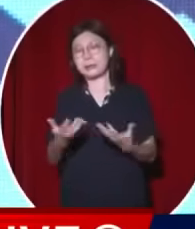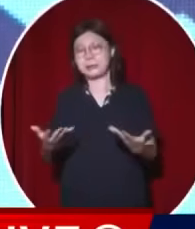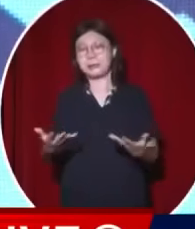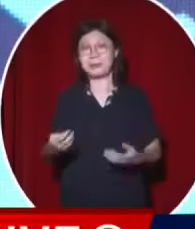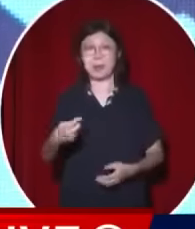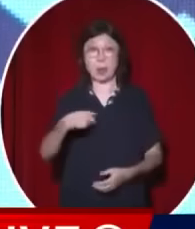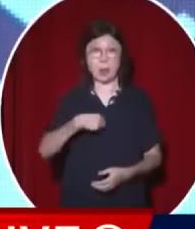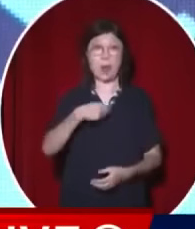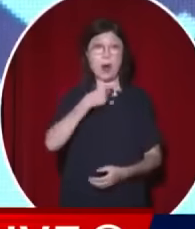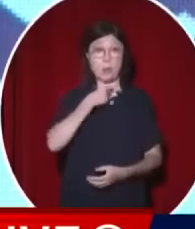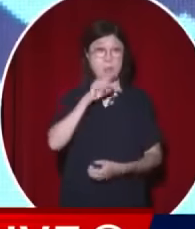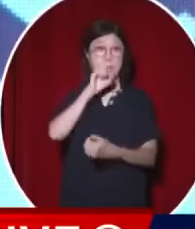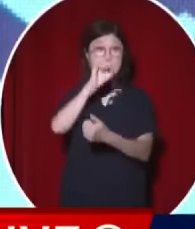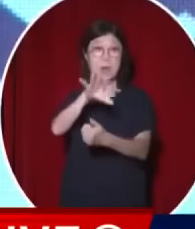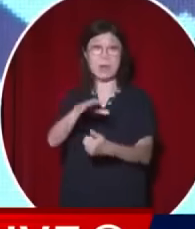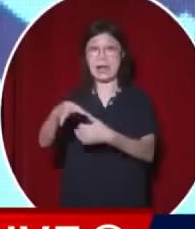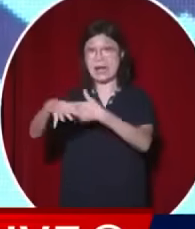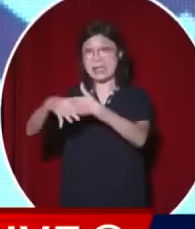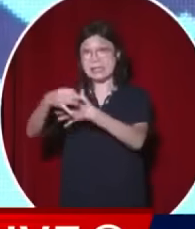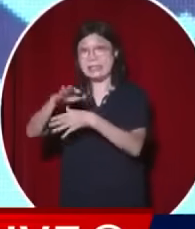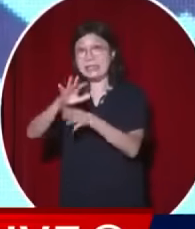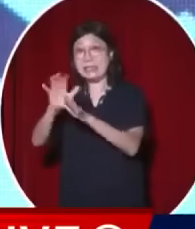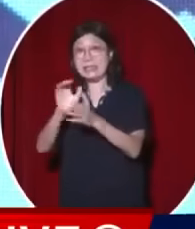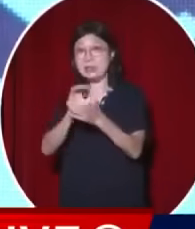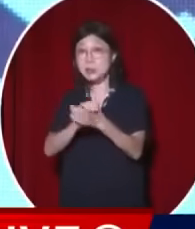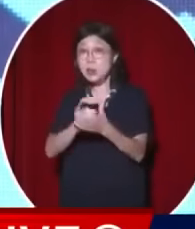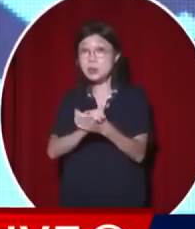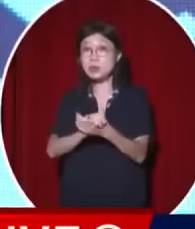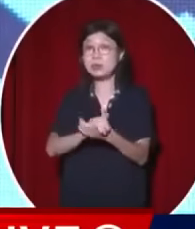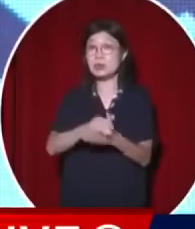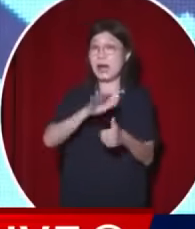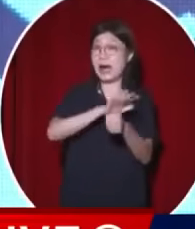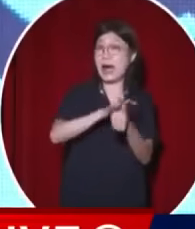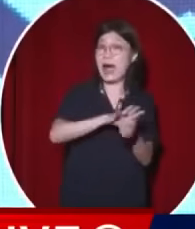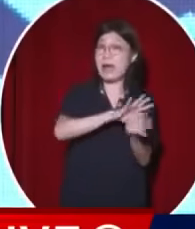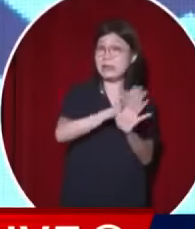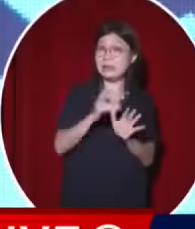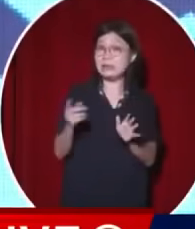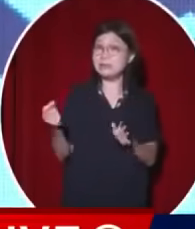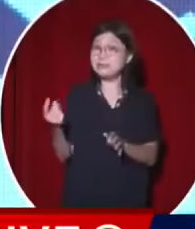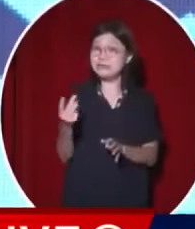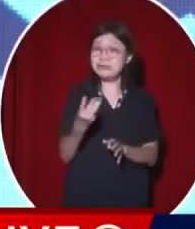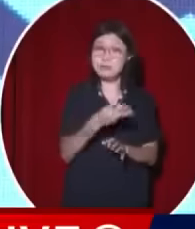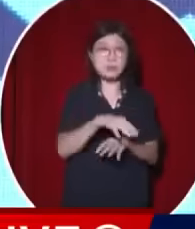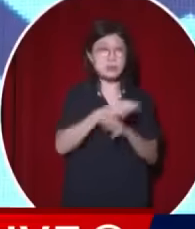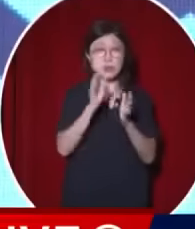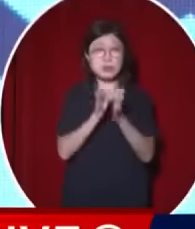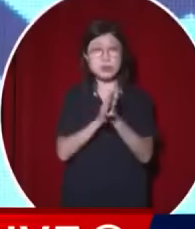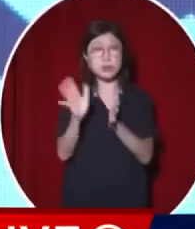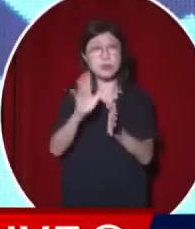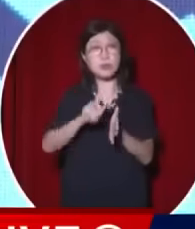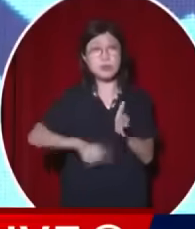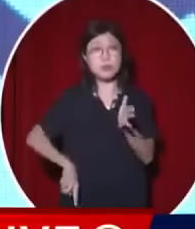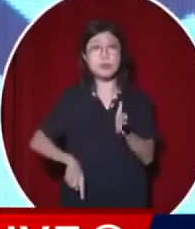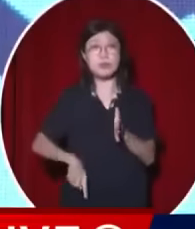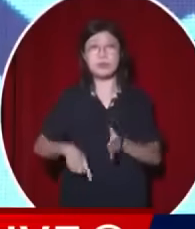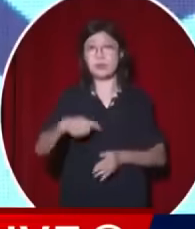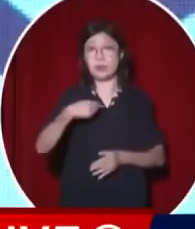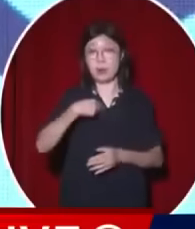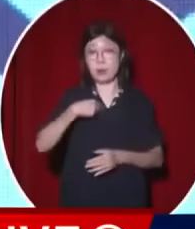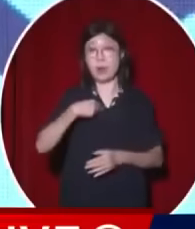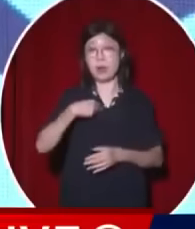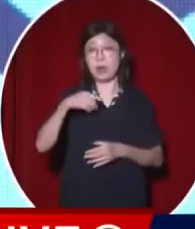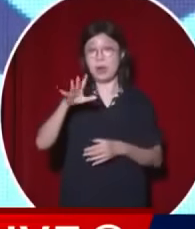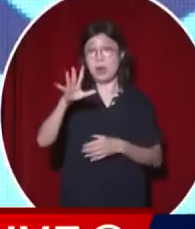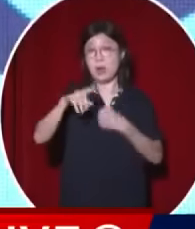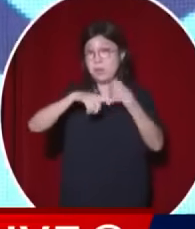我要说的是，亲情、友情、爱情，经营任何一段感情都不容易。哈佛有一项研究显